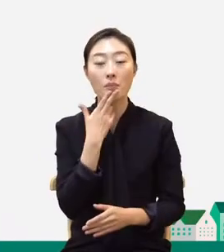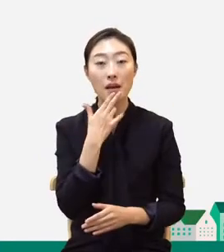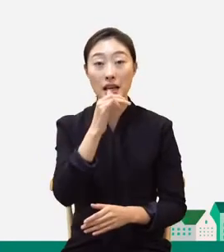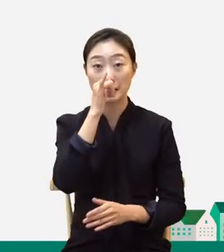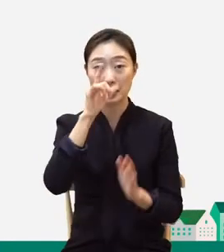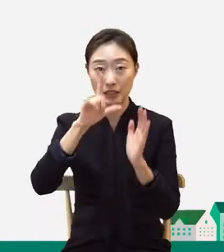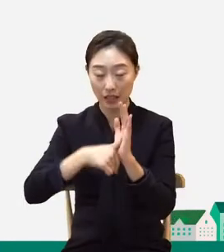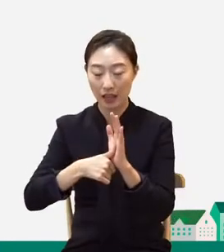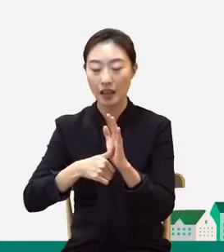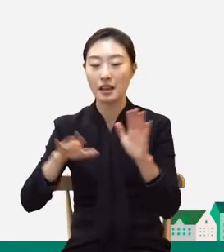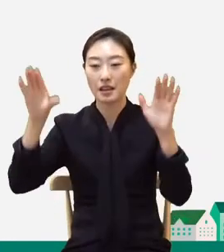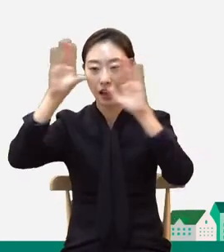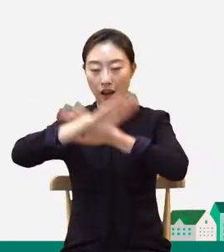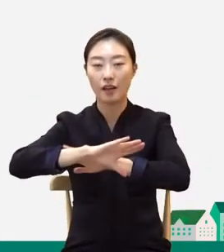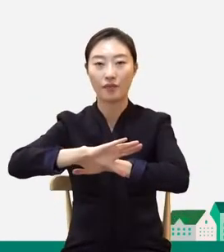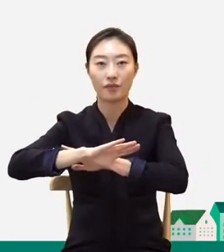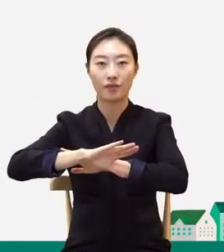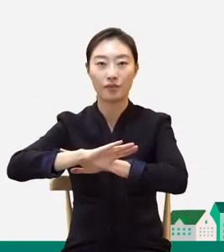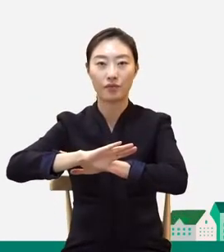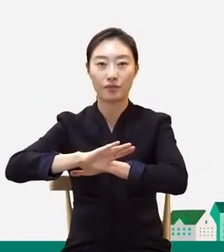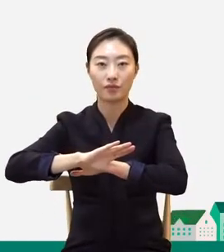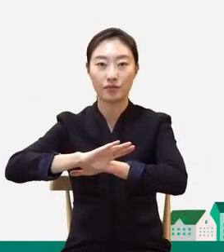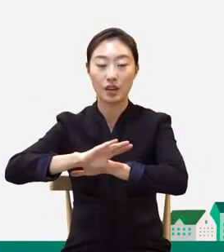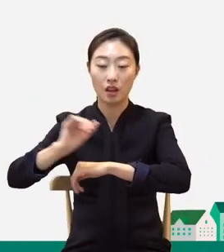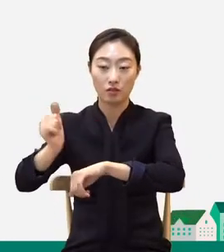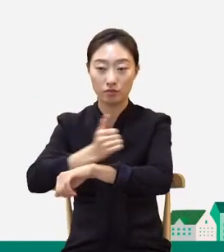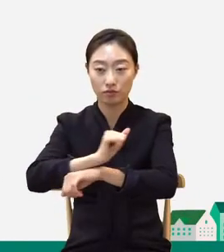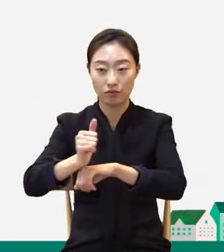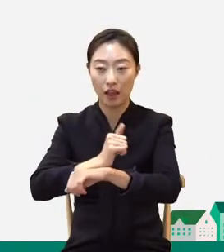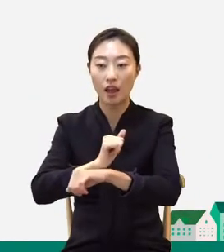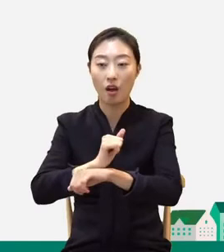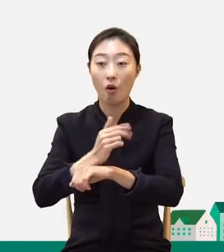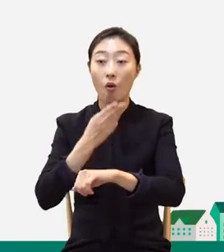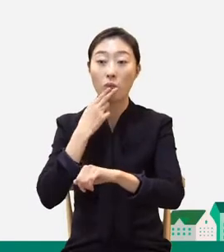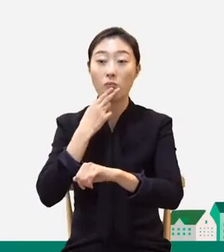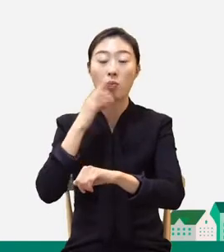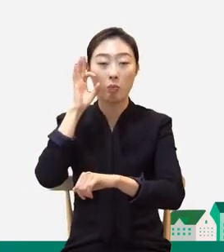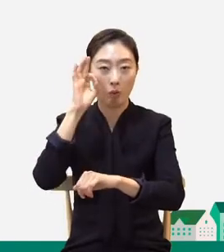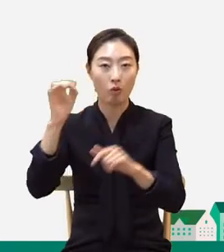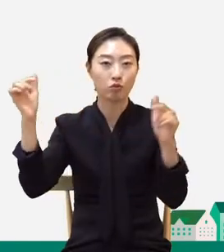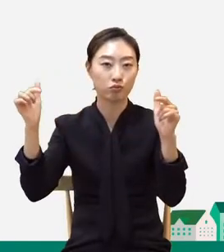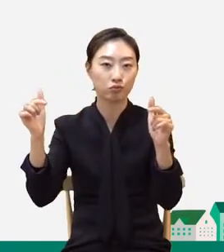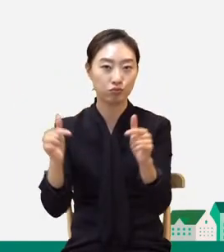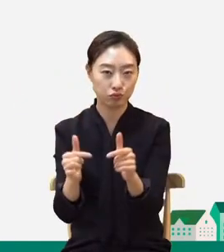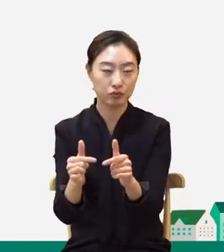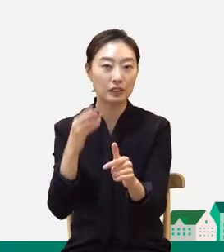야간 순회를 이렇게 줄여가는 방식으로 적응 지원을 하였습니다.